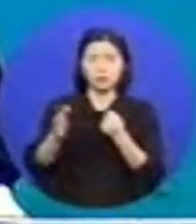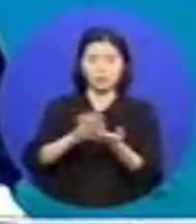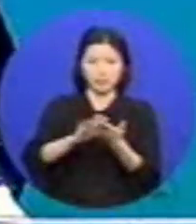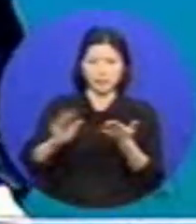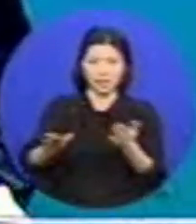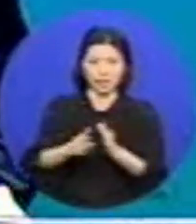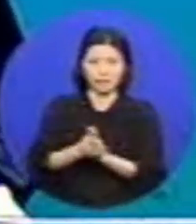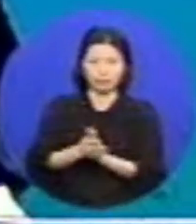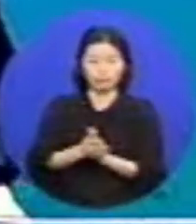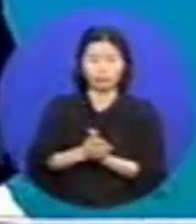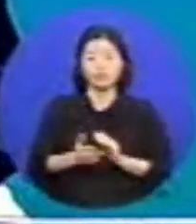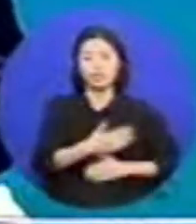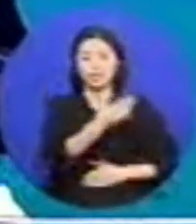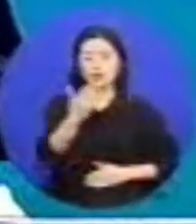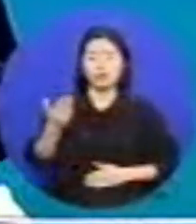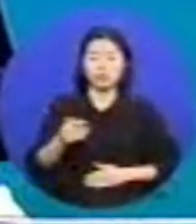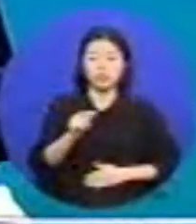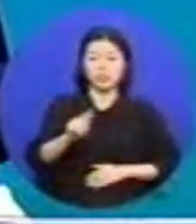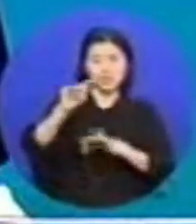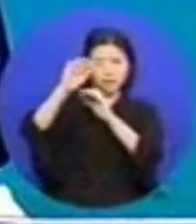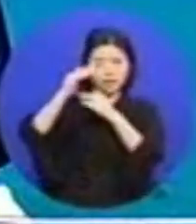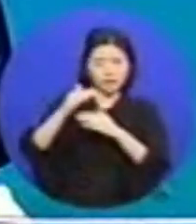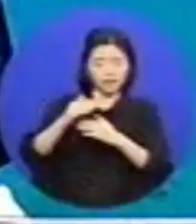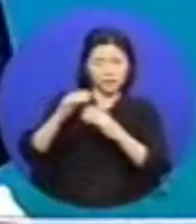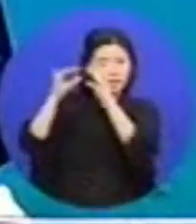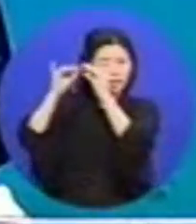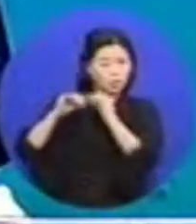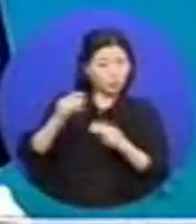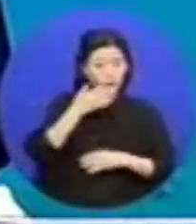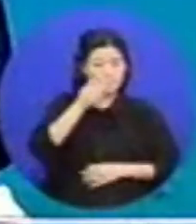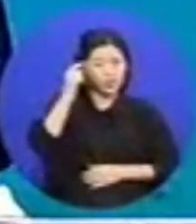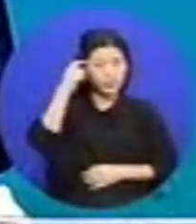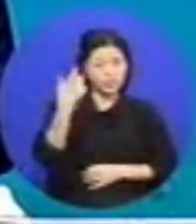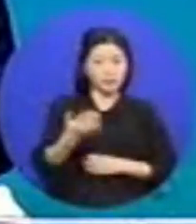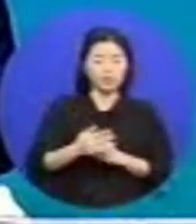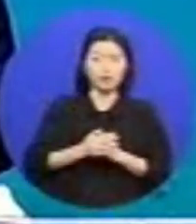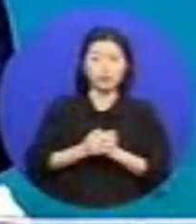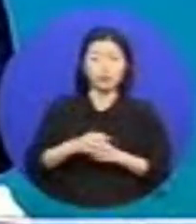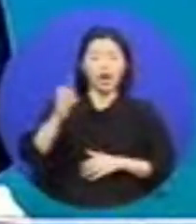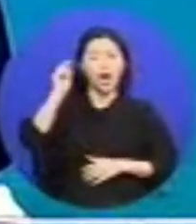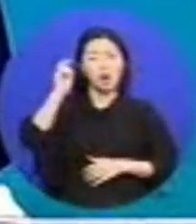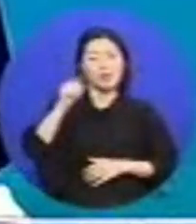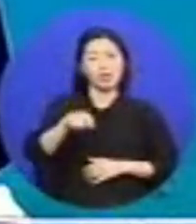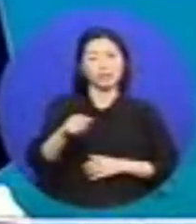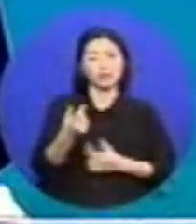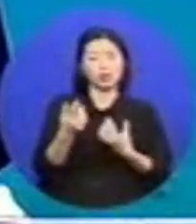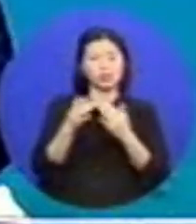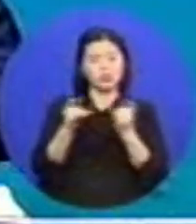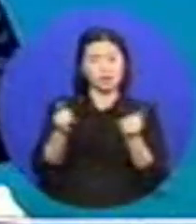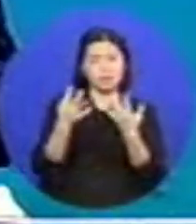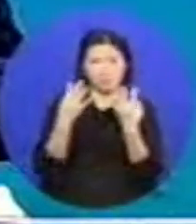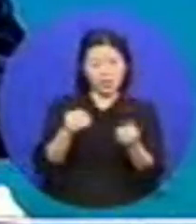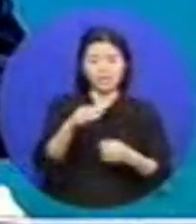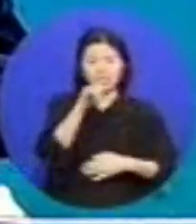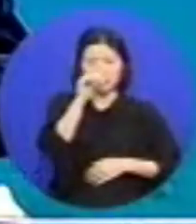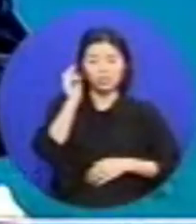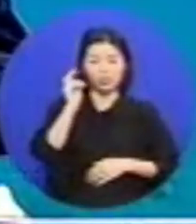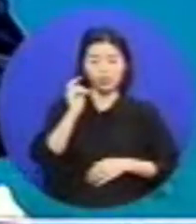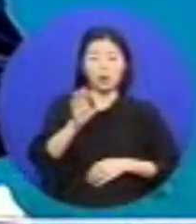여러분, 이 글이 공감이 되세요? 아마 그런 분들이 많으실 겁니다.